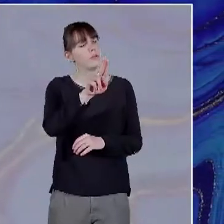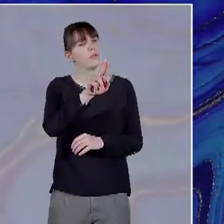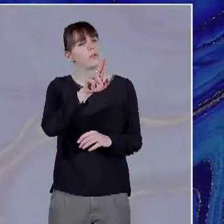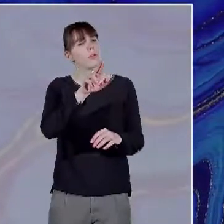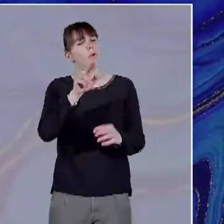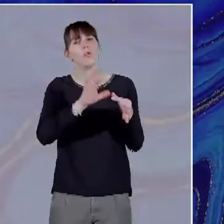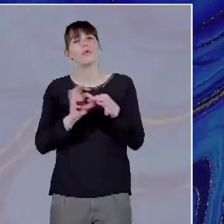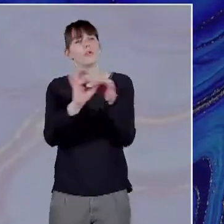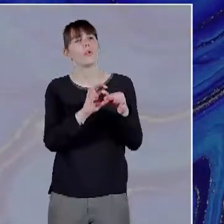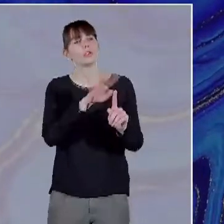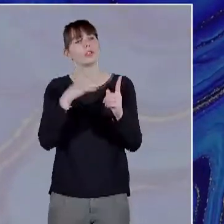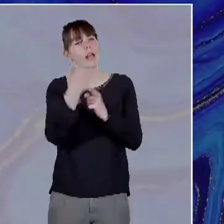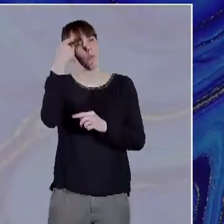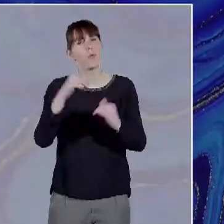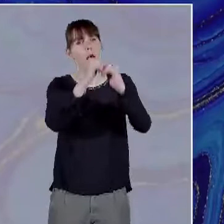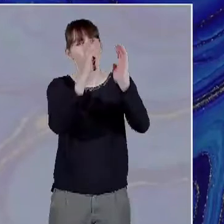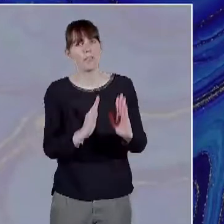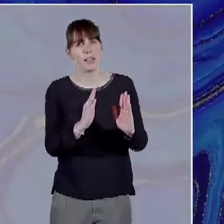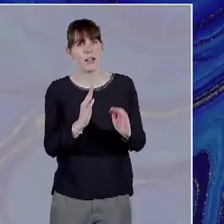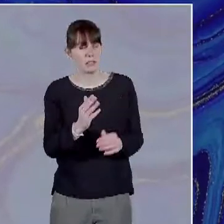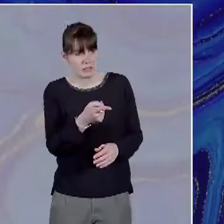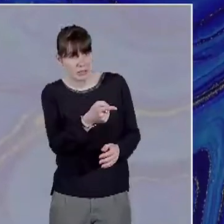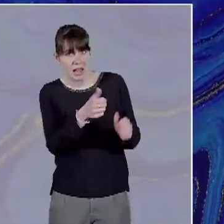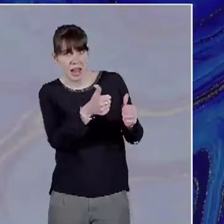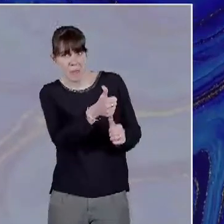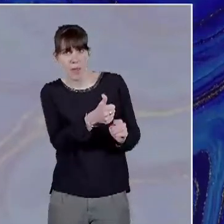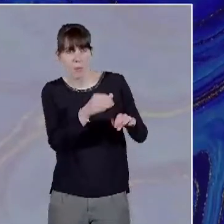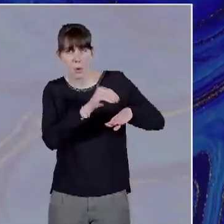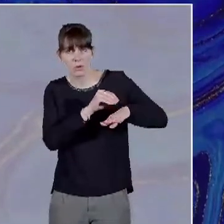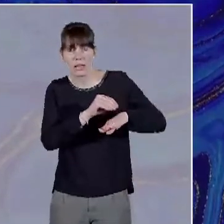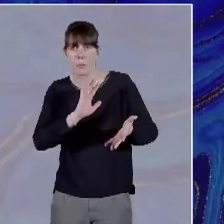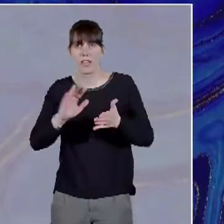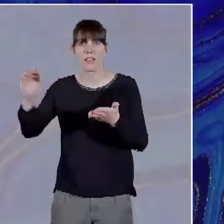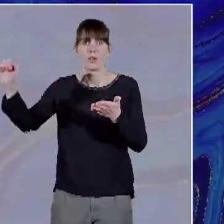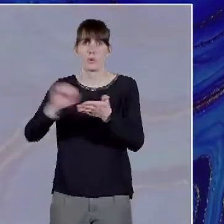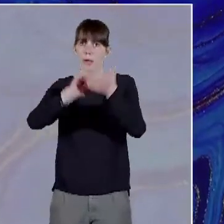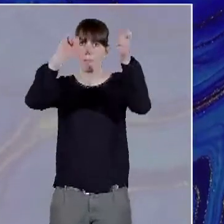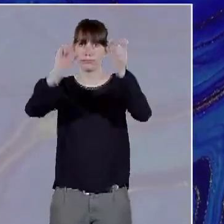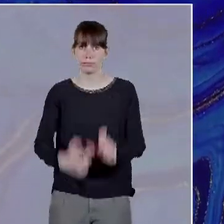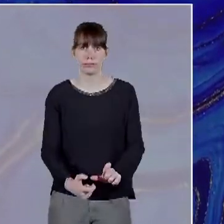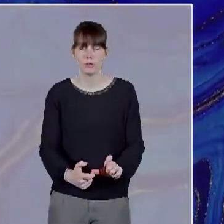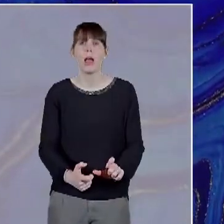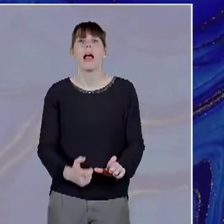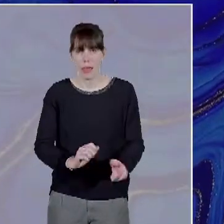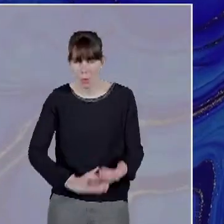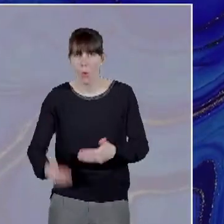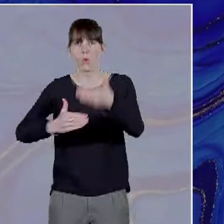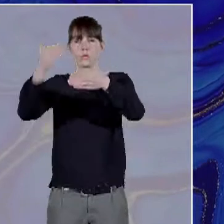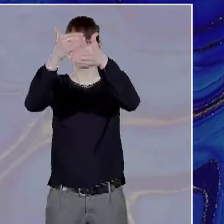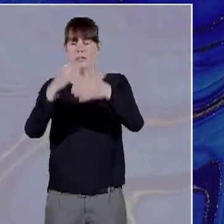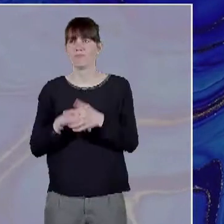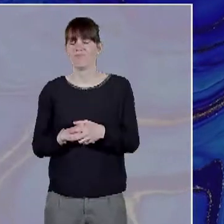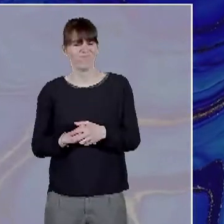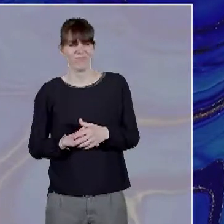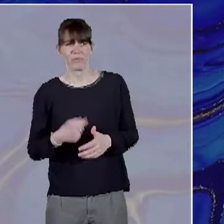pas aussi parfois détruire pour mieux reconstruire des logements moins énergivores? Donc, nous, ce qu'on pense, c'est que justement, on détruit de moins en